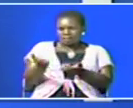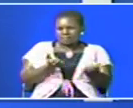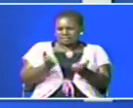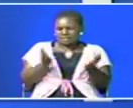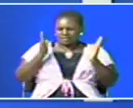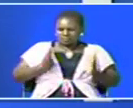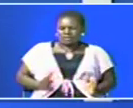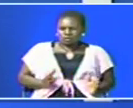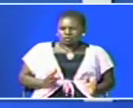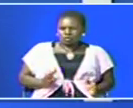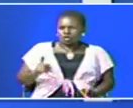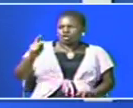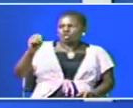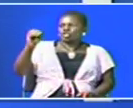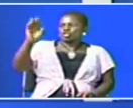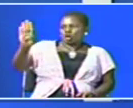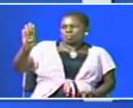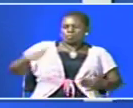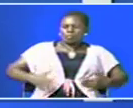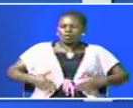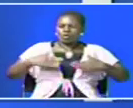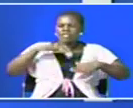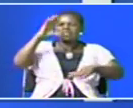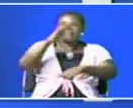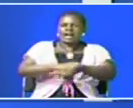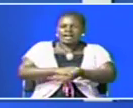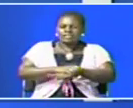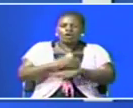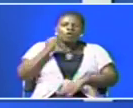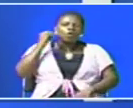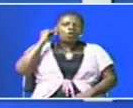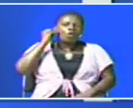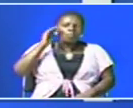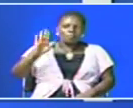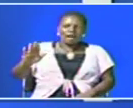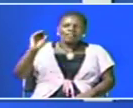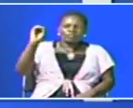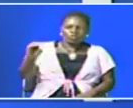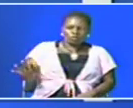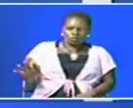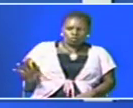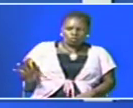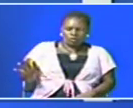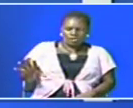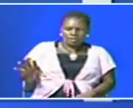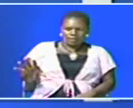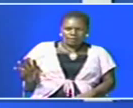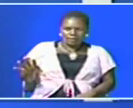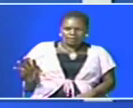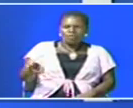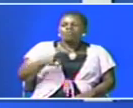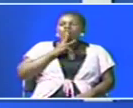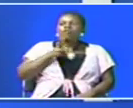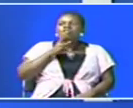raia wa Uholanzi Top Cohen mwili wake uliweza kupatikana katika boma lake ukiwa umetupwa pale mtaani Kitusuru katika tangi ya